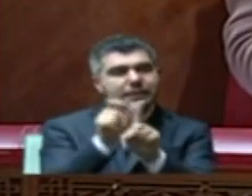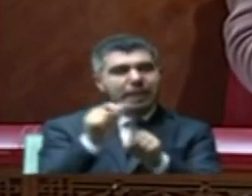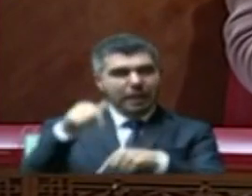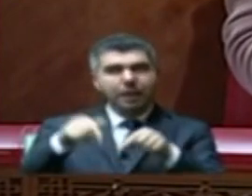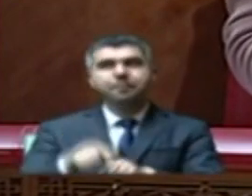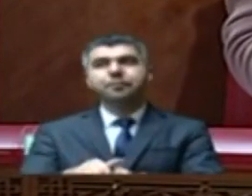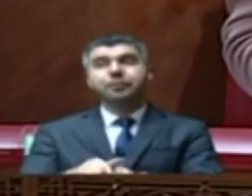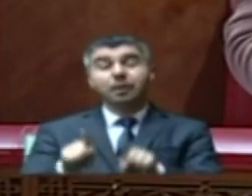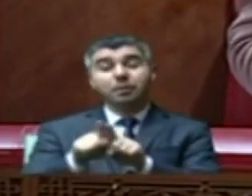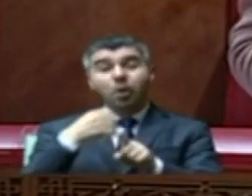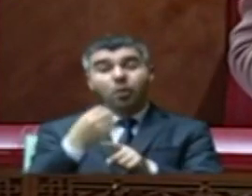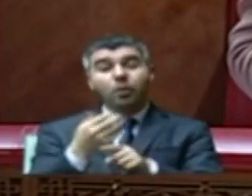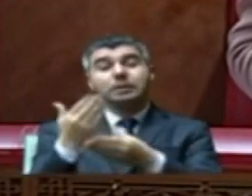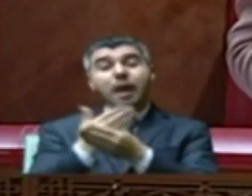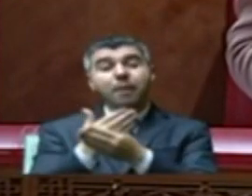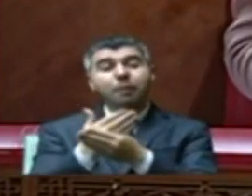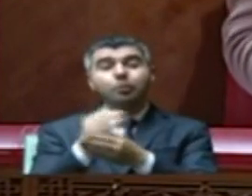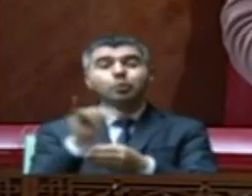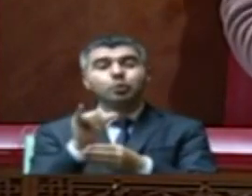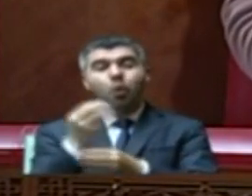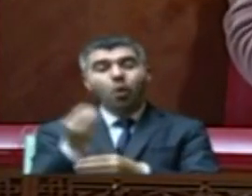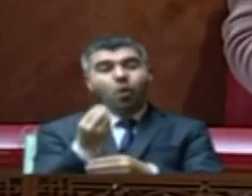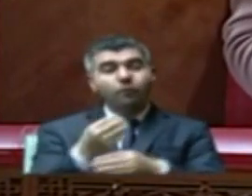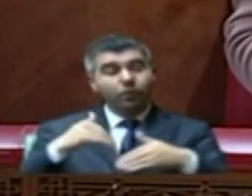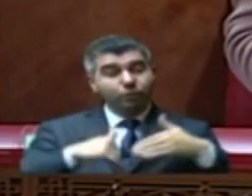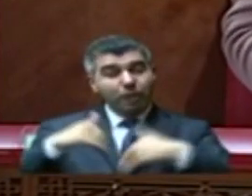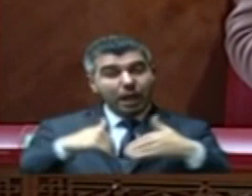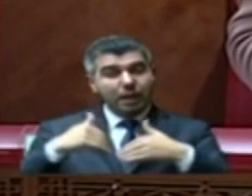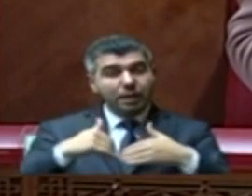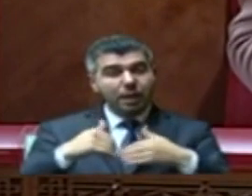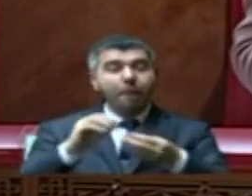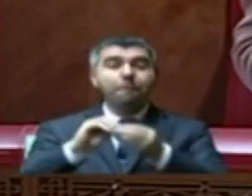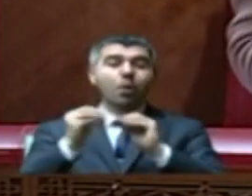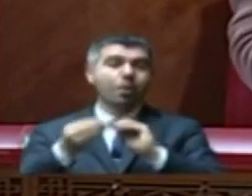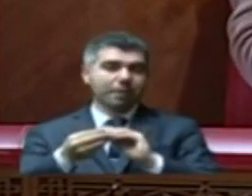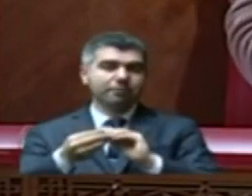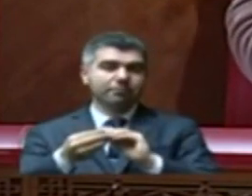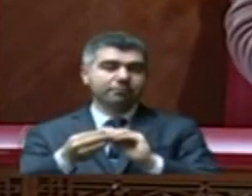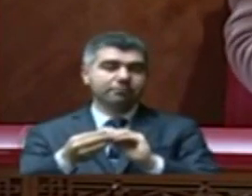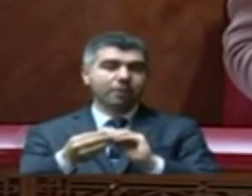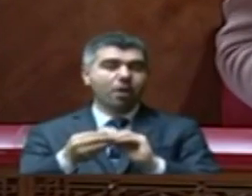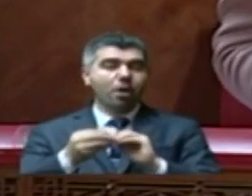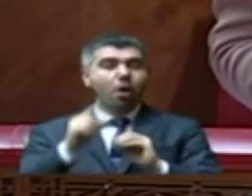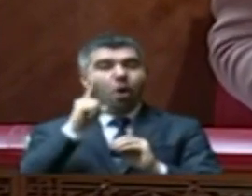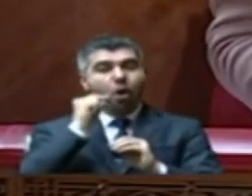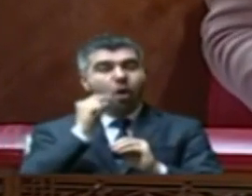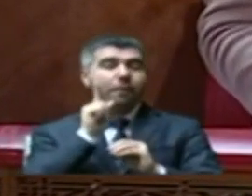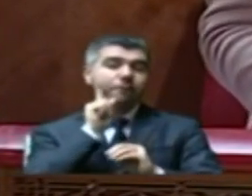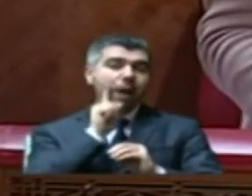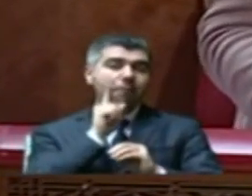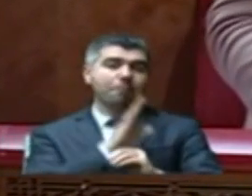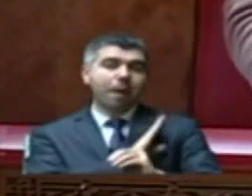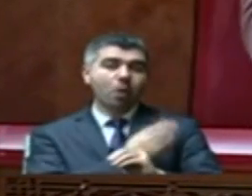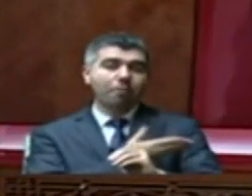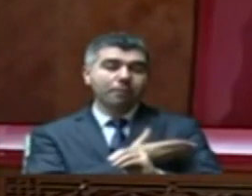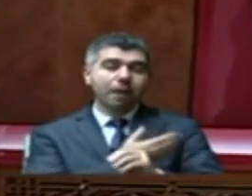ديال وجود الأطفال في الشارع هي أسباب اجتماعية في عمقها الخلافات الأسرية والمشاكل الأسرية.